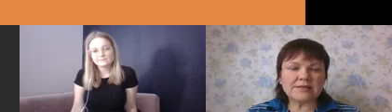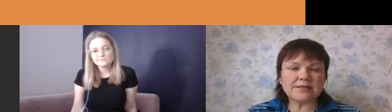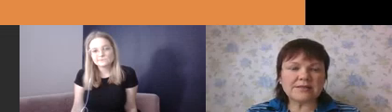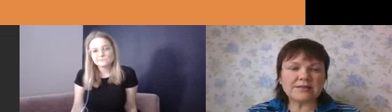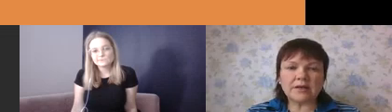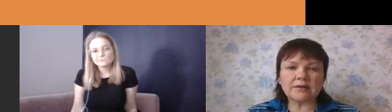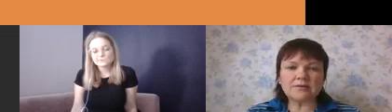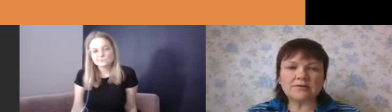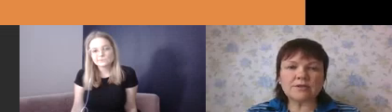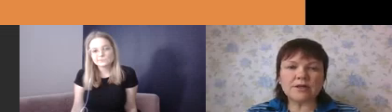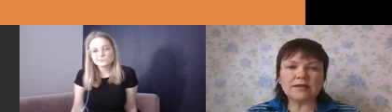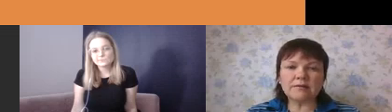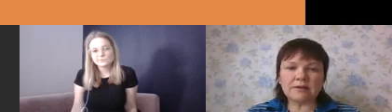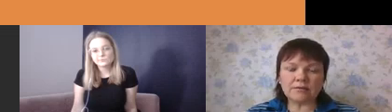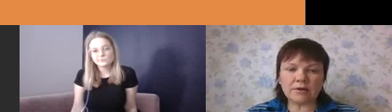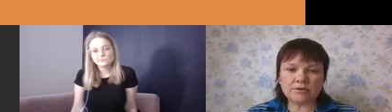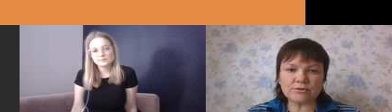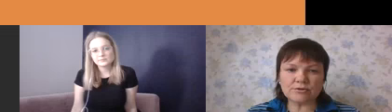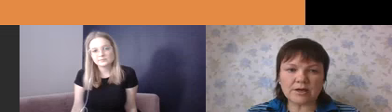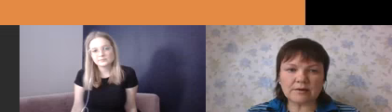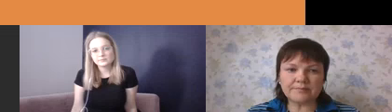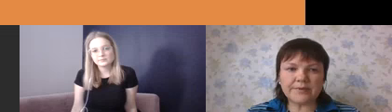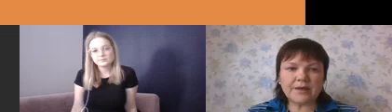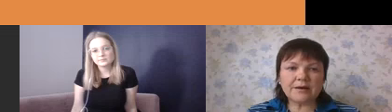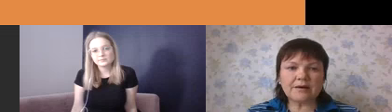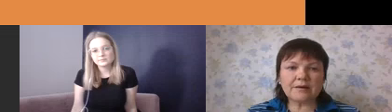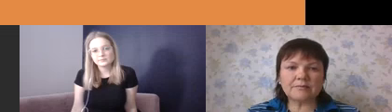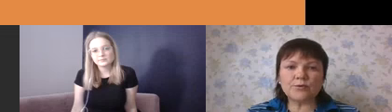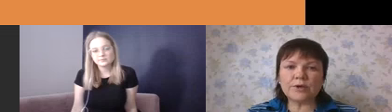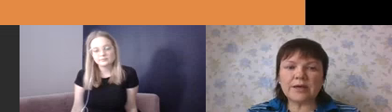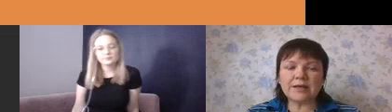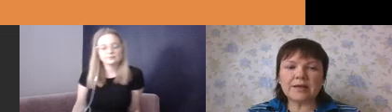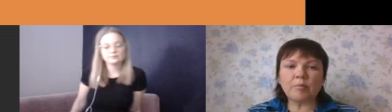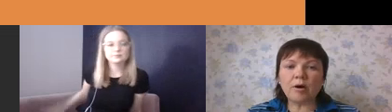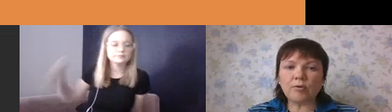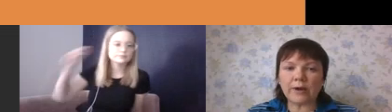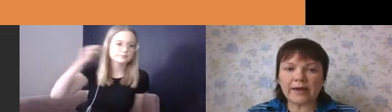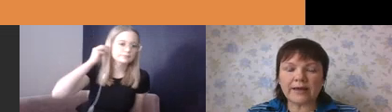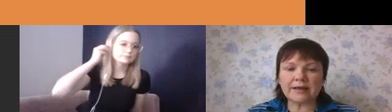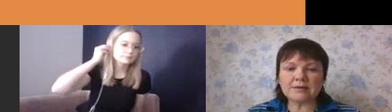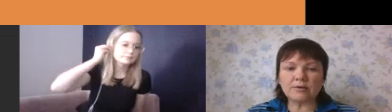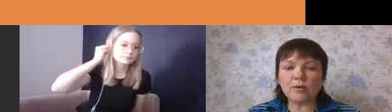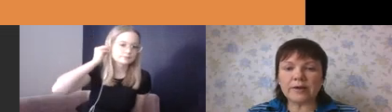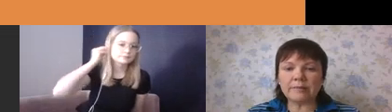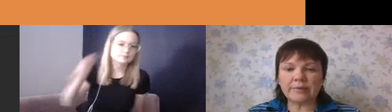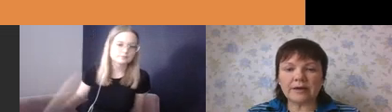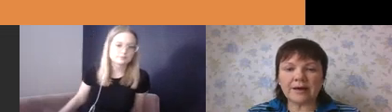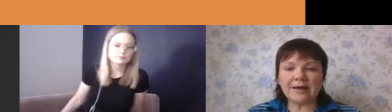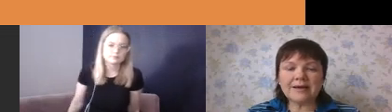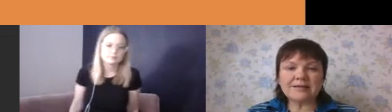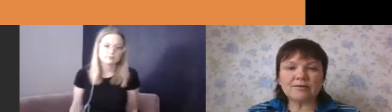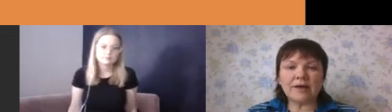siis osaleda ka igasuguste ettevõtete külastustel. Kui neid ei paku keegi ja sa oled kooliõpilane, siis